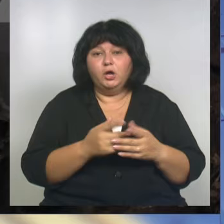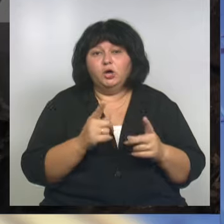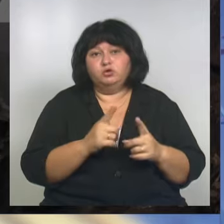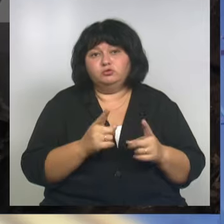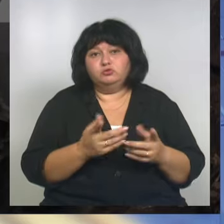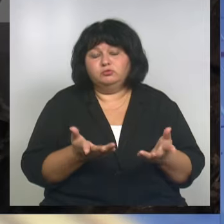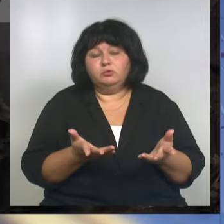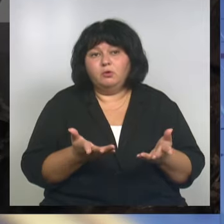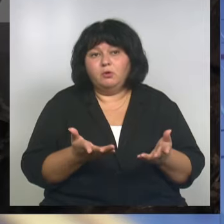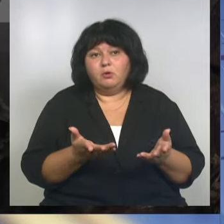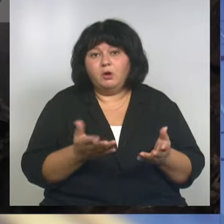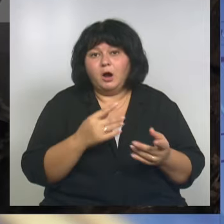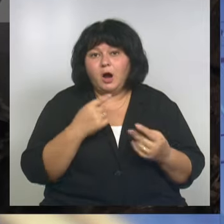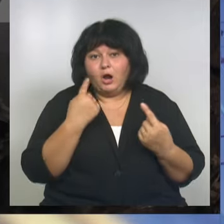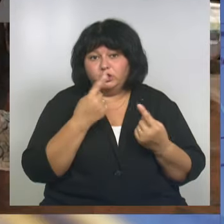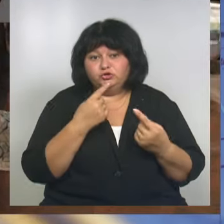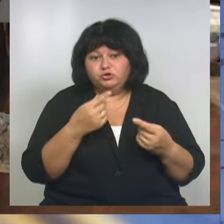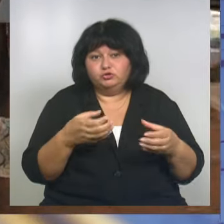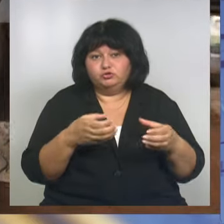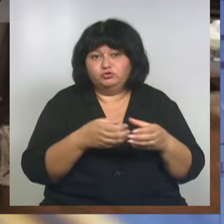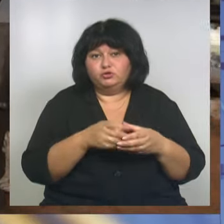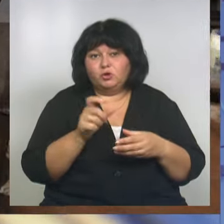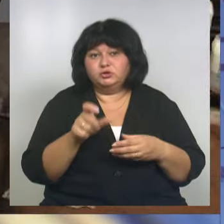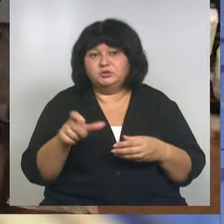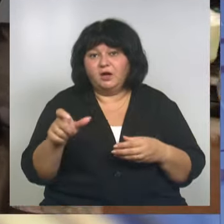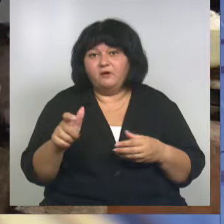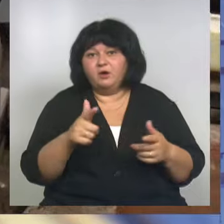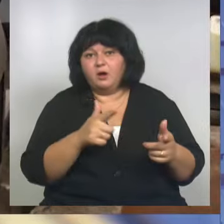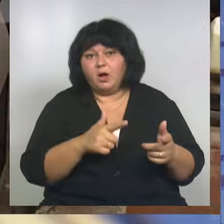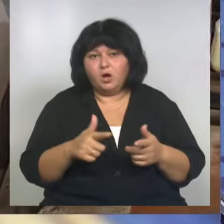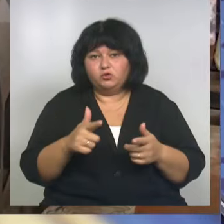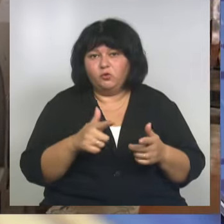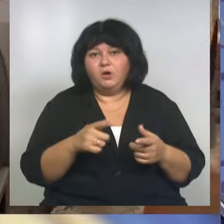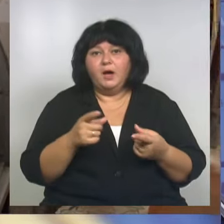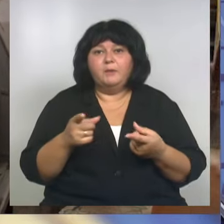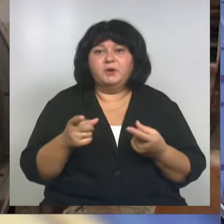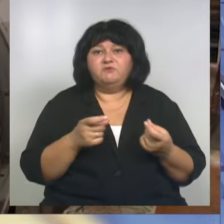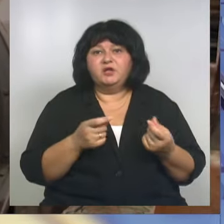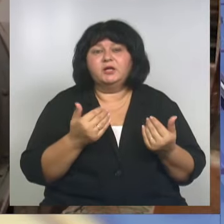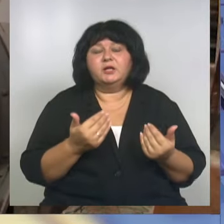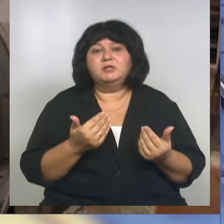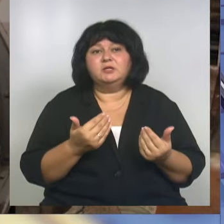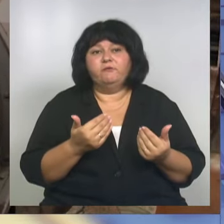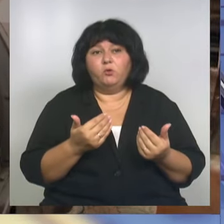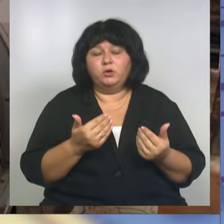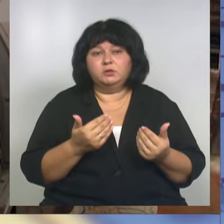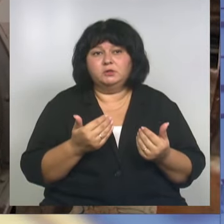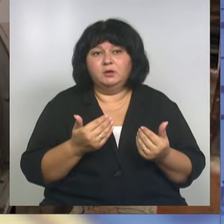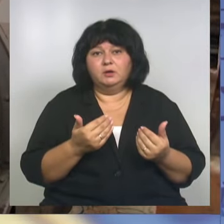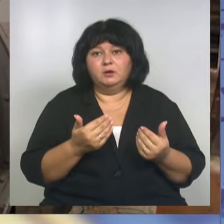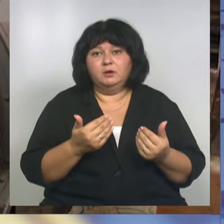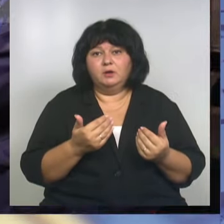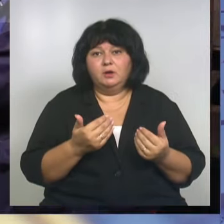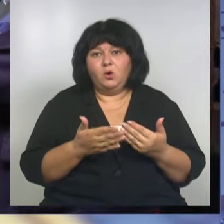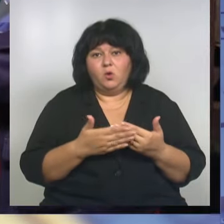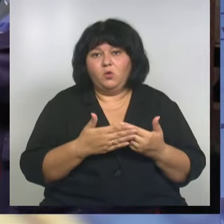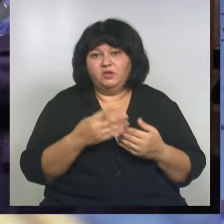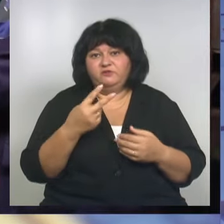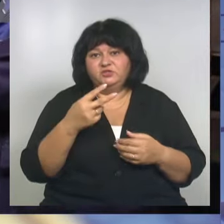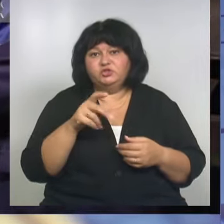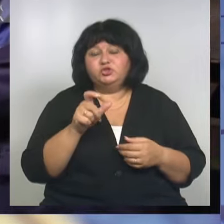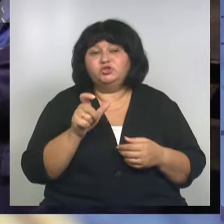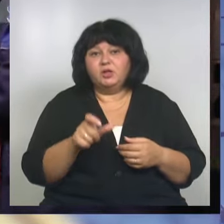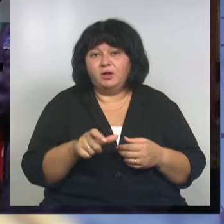собственно, личный состав готов. Мы привлекли сегодня порядка 20